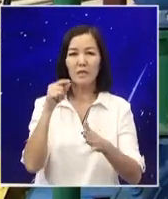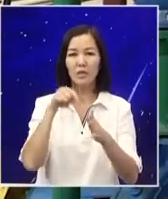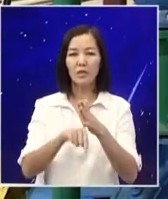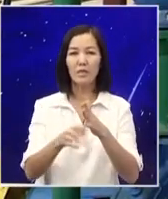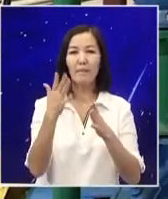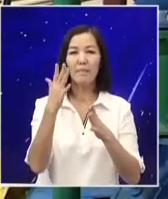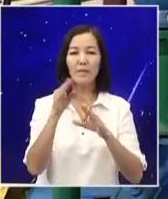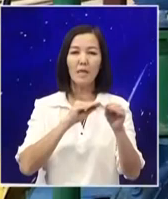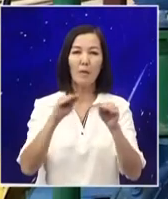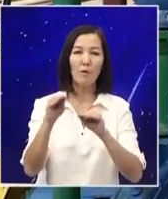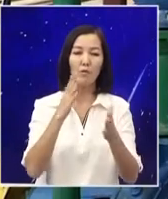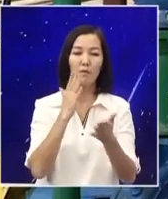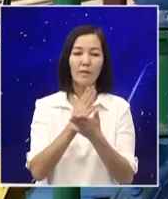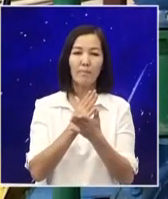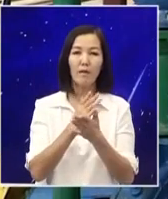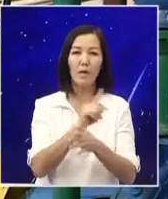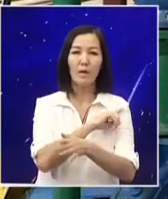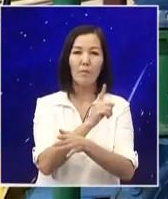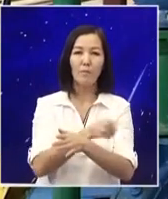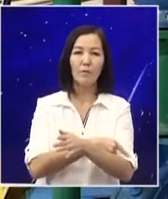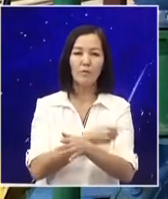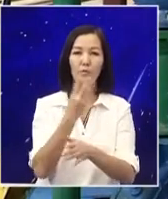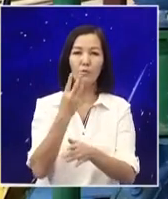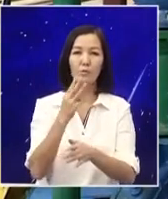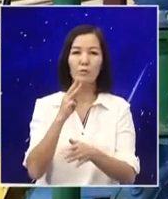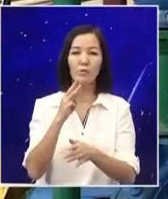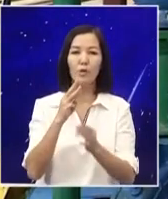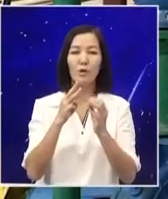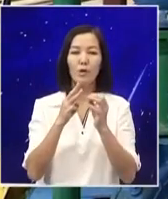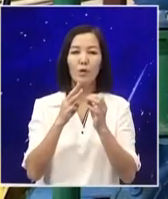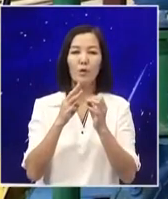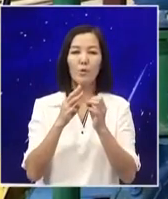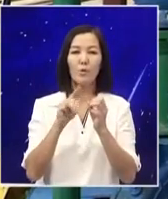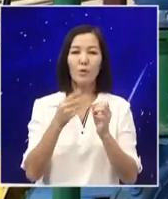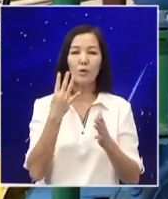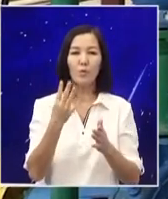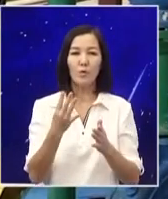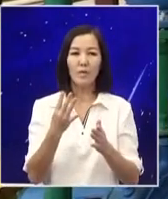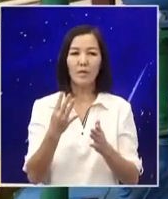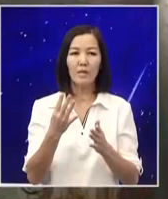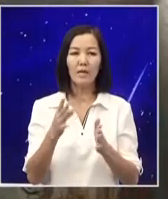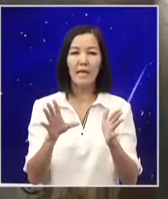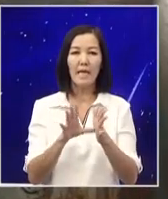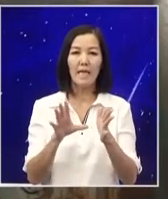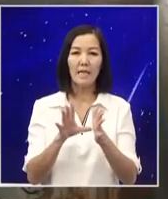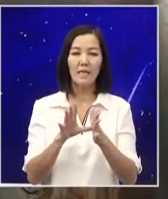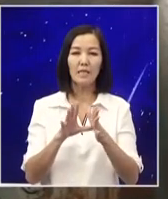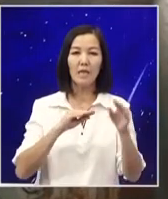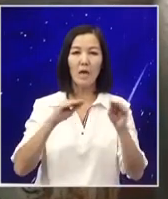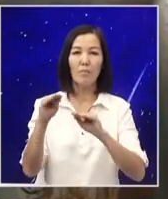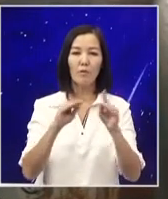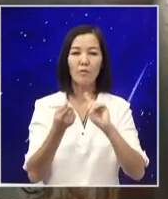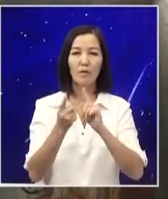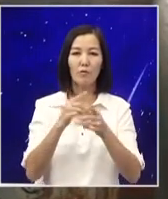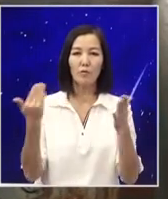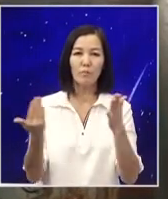бар. Мощность 3,14 деген. Соның ішінде қазір электрический оборудованиелерін ауыстырып